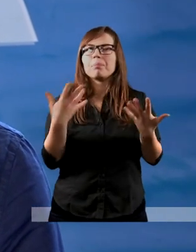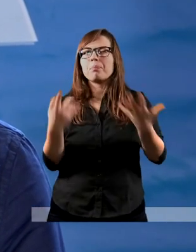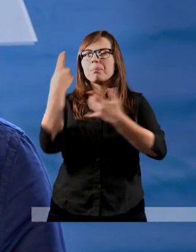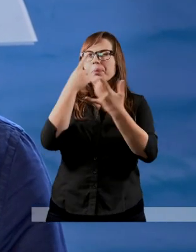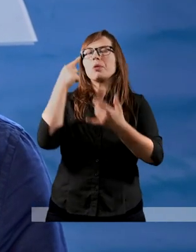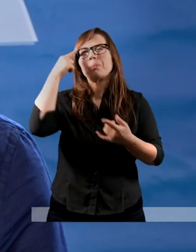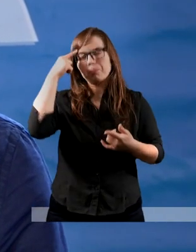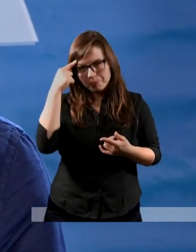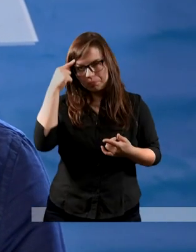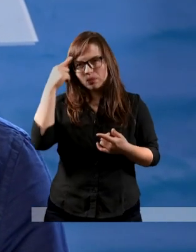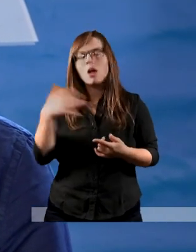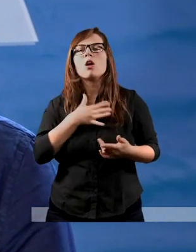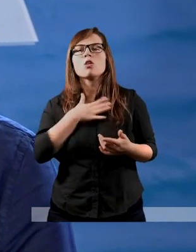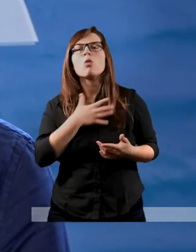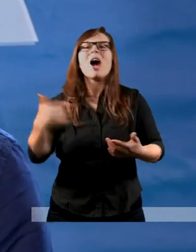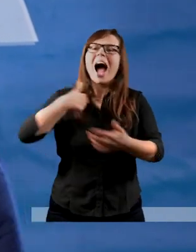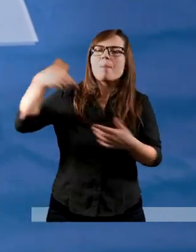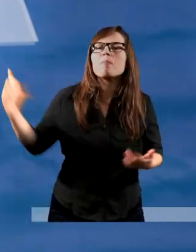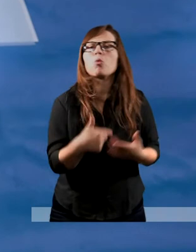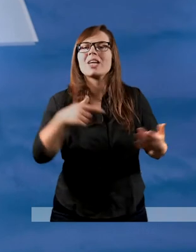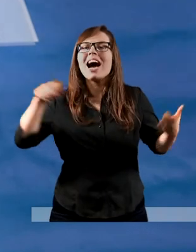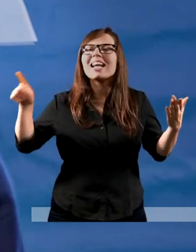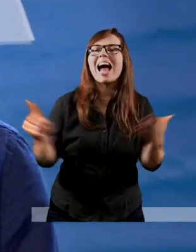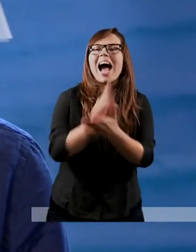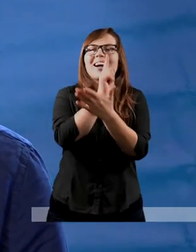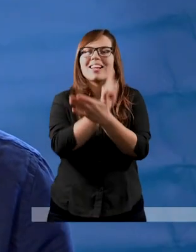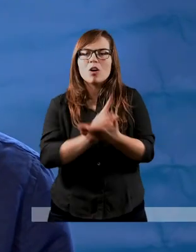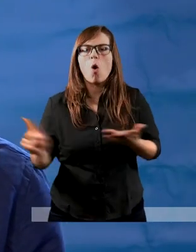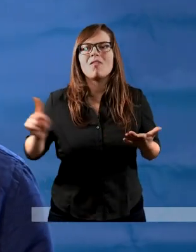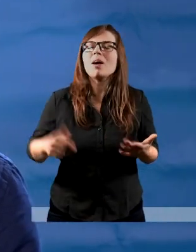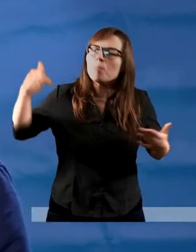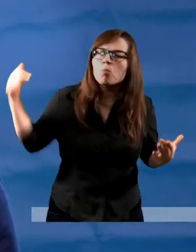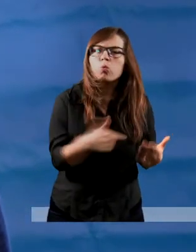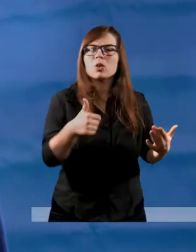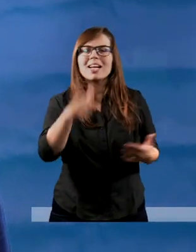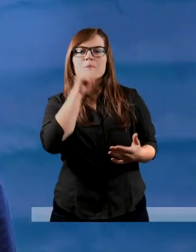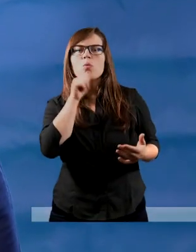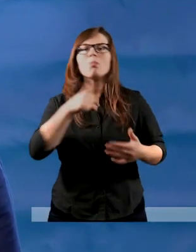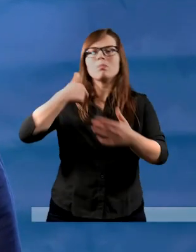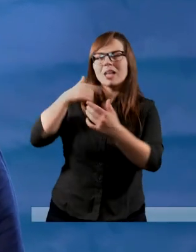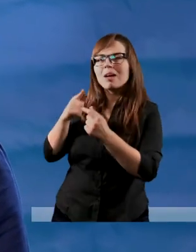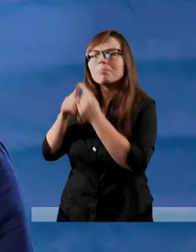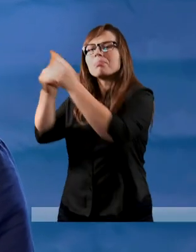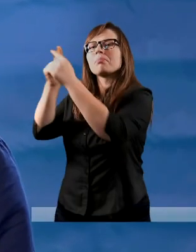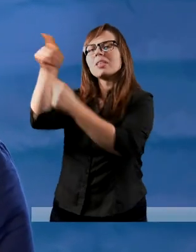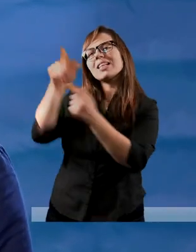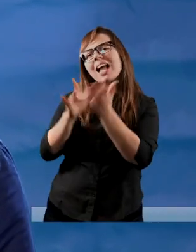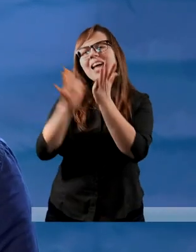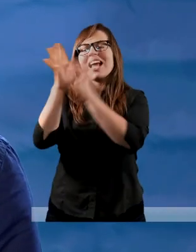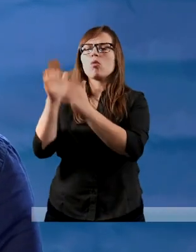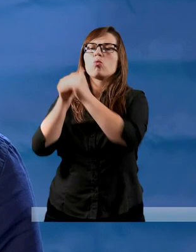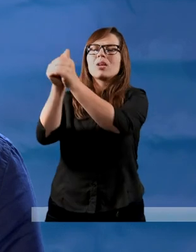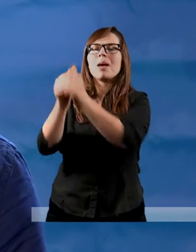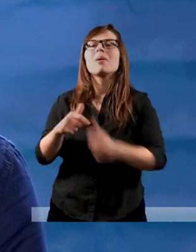zrozumiałem, że chcę zaryzykować, że chcę spróbować i być wierny Panu Bogu. I od